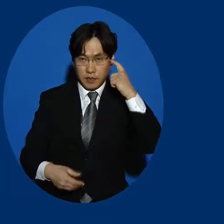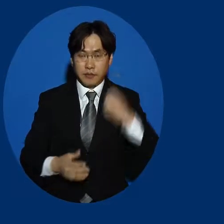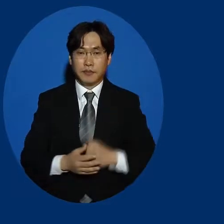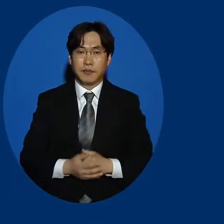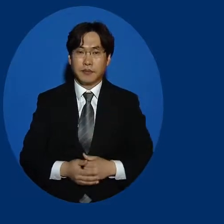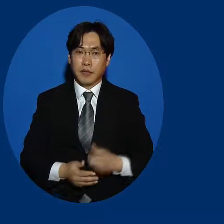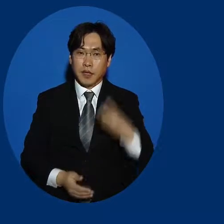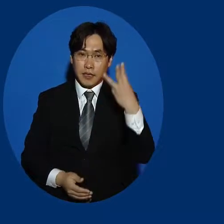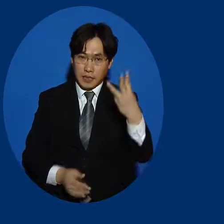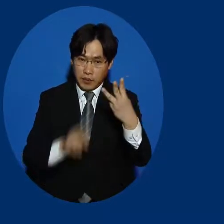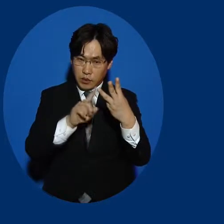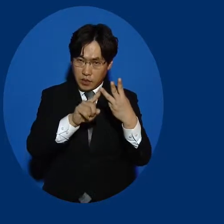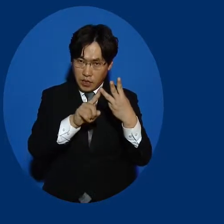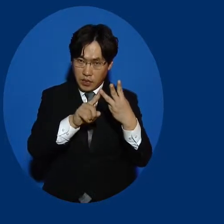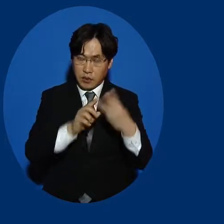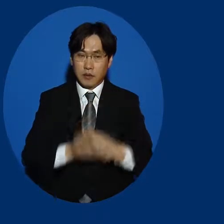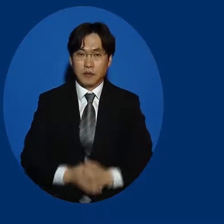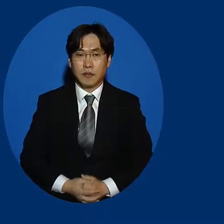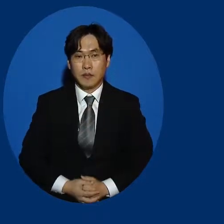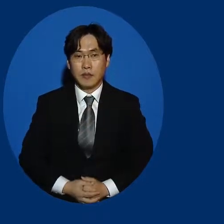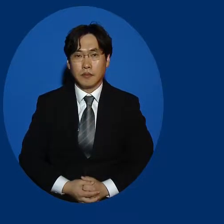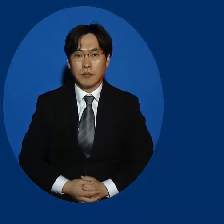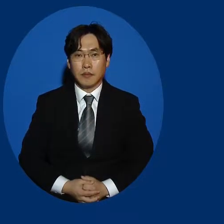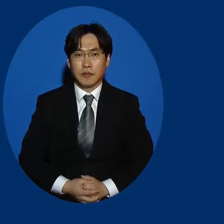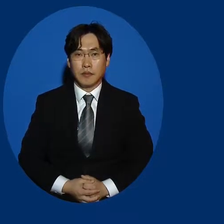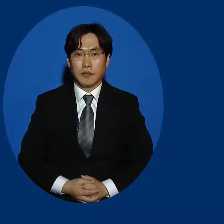세 번째 가장 중요한 겁니다.